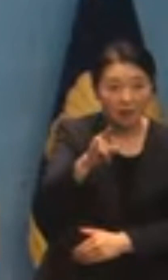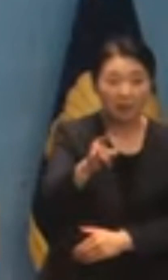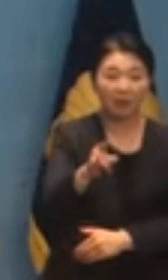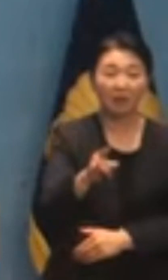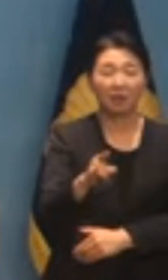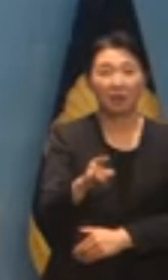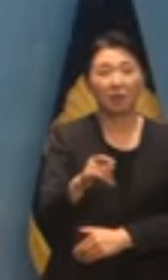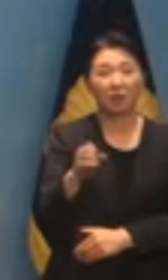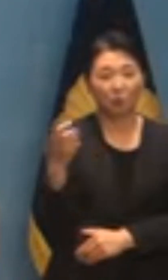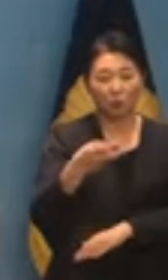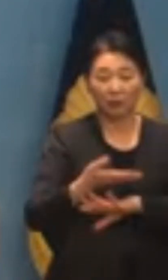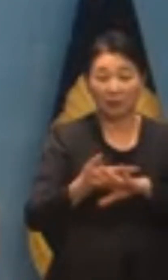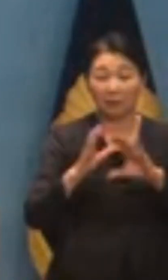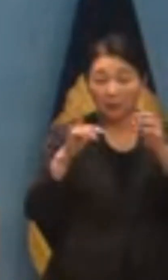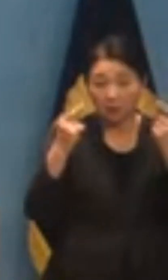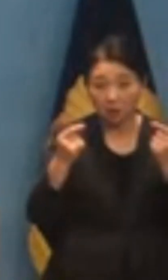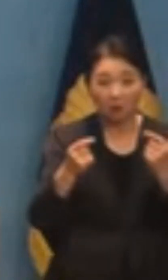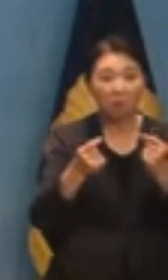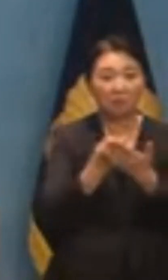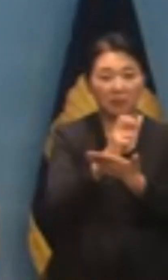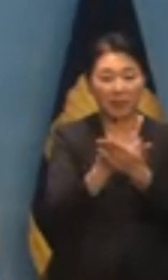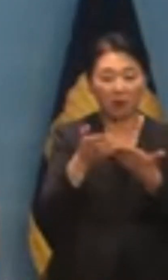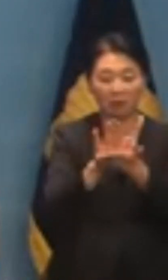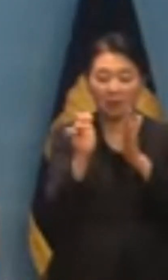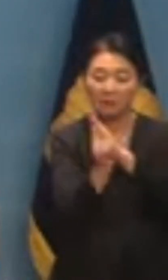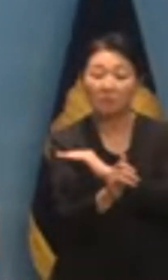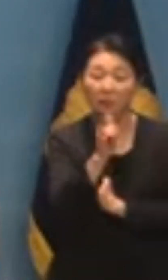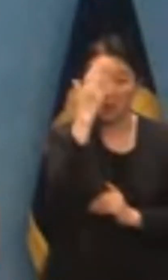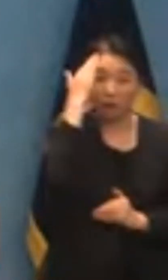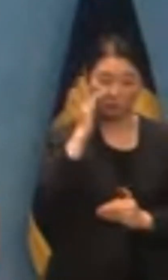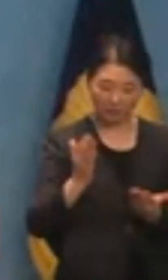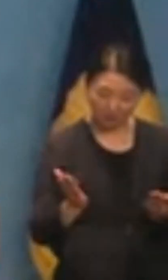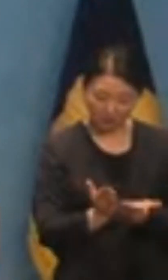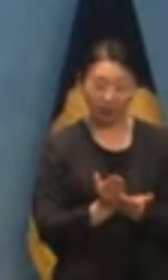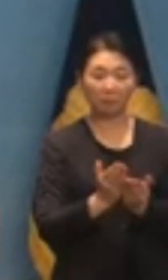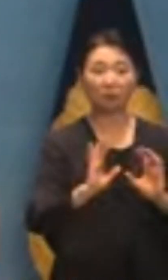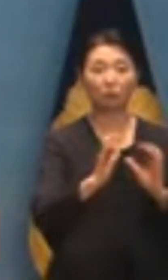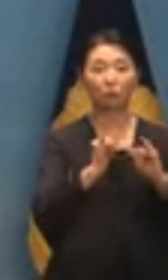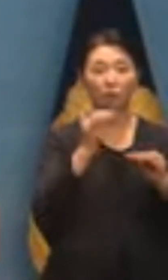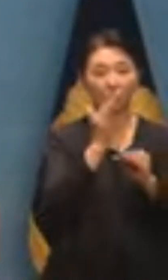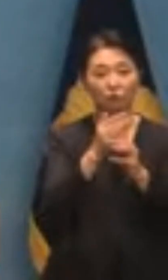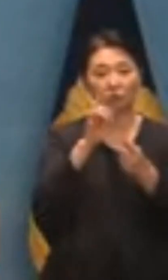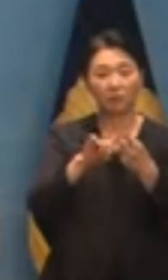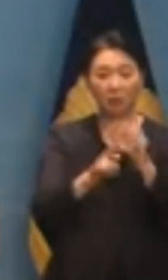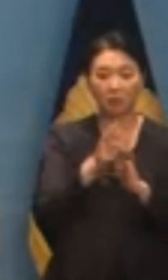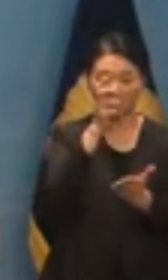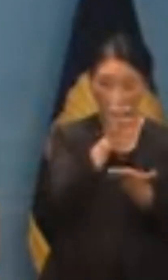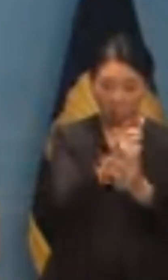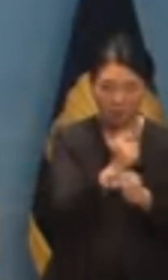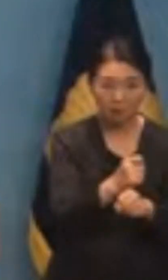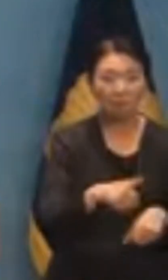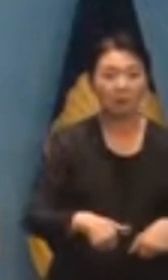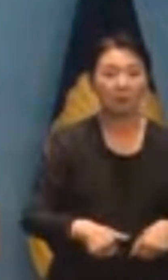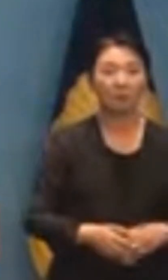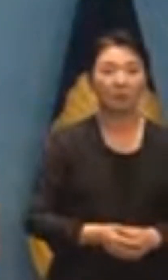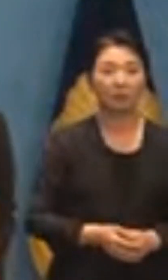나라도 있습니다. 우리에게 맞는 성공하는 국민주도형 개헌 절차를 설계해야 합니다.